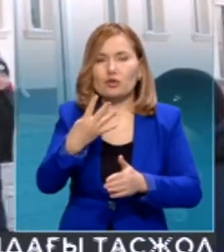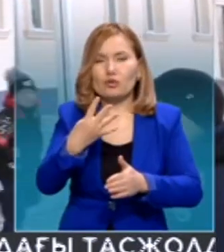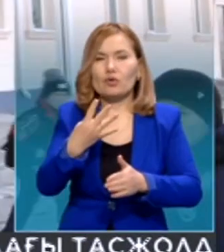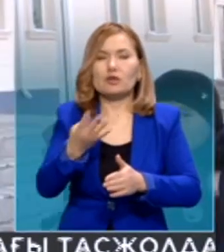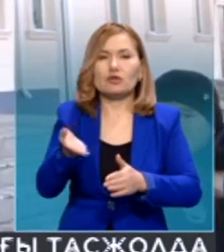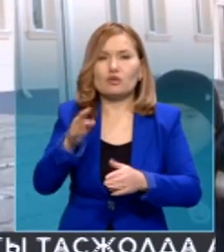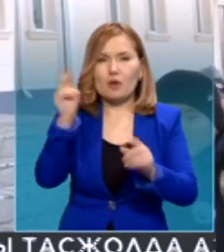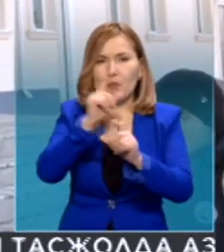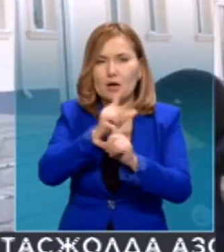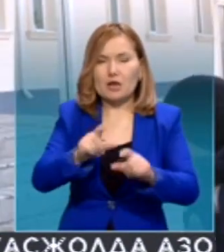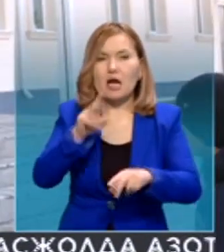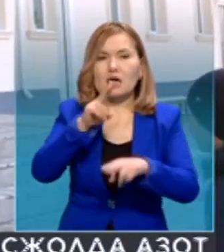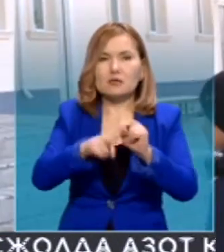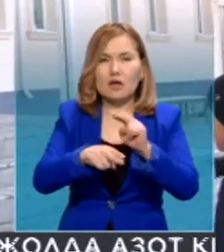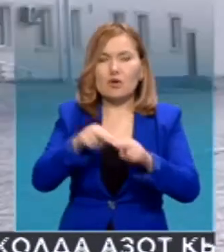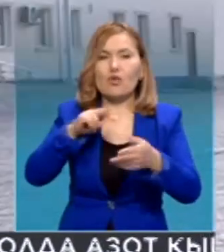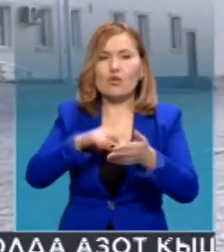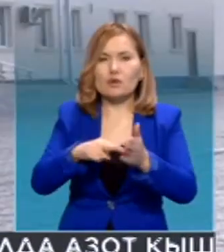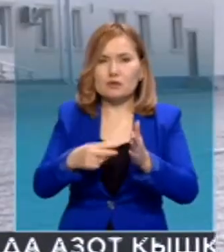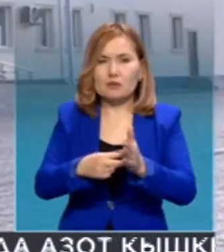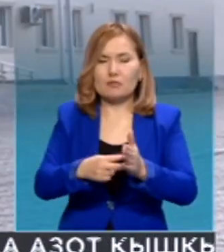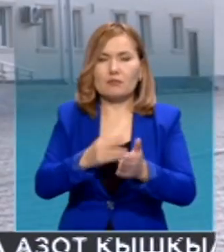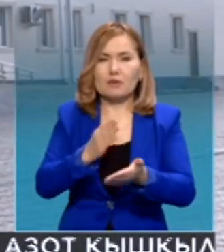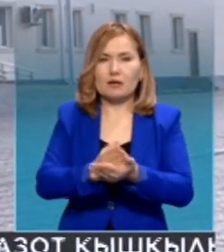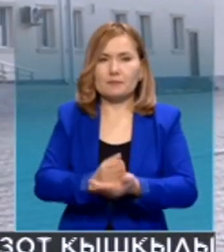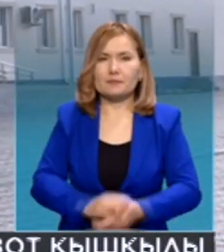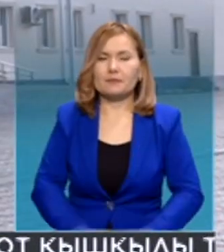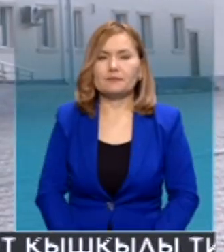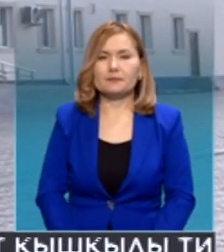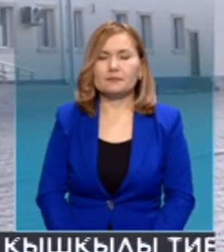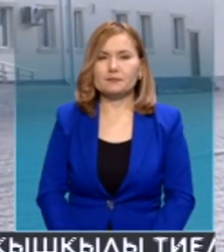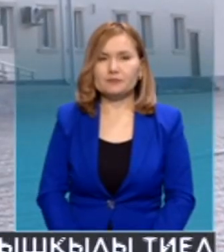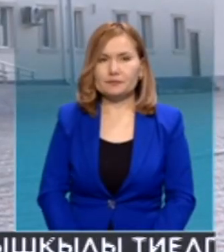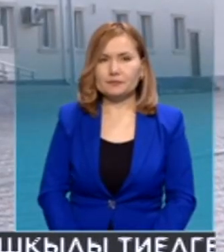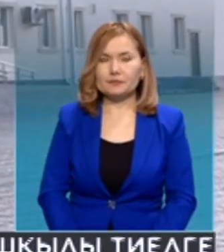мектеп салу көзделіп отыр. Маңғыстаудан Аягөз Оралбайқызы, Зілбай Нұрбай, Қазақстан ұлттық арнасы.